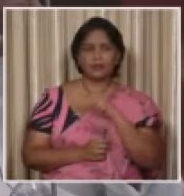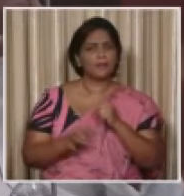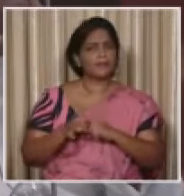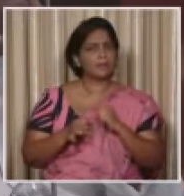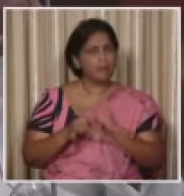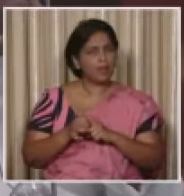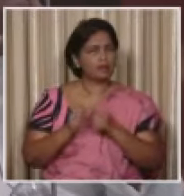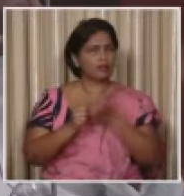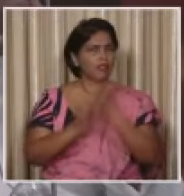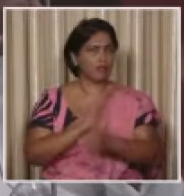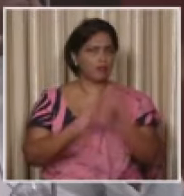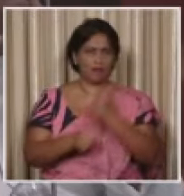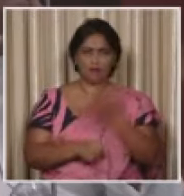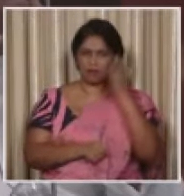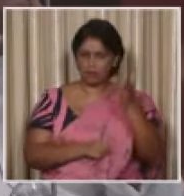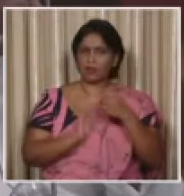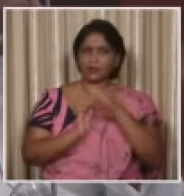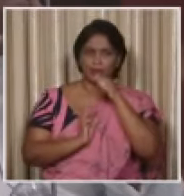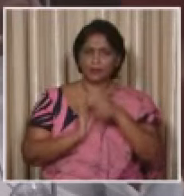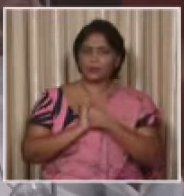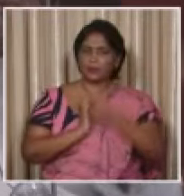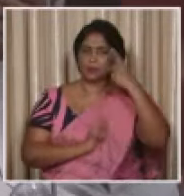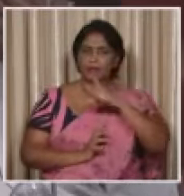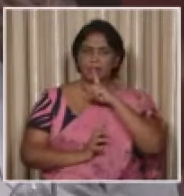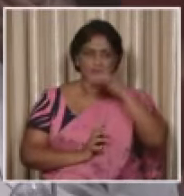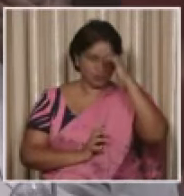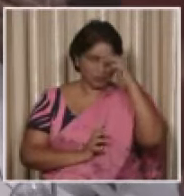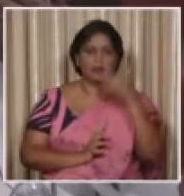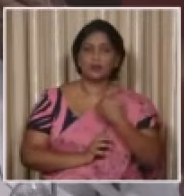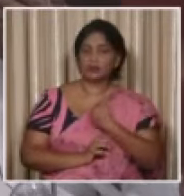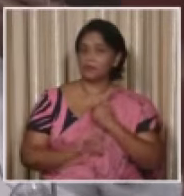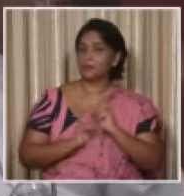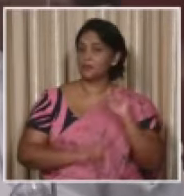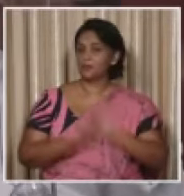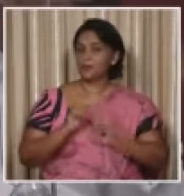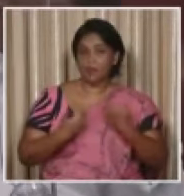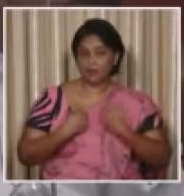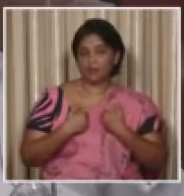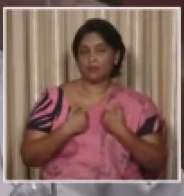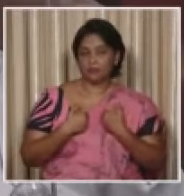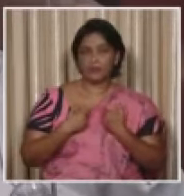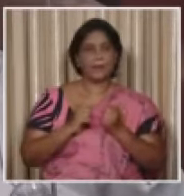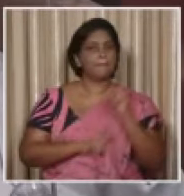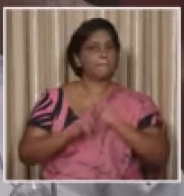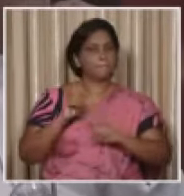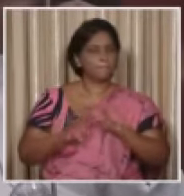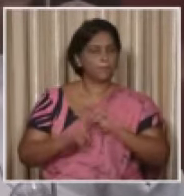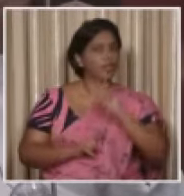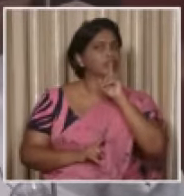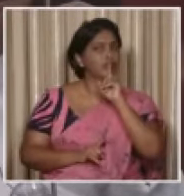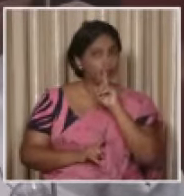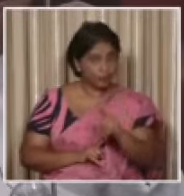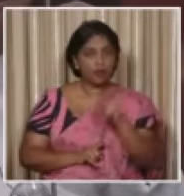athi kiyuwe rajaye ne attema garu niyojya katharaga thibodi mama parliament api meka parliament me batu karana